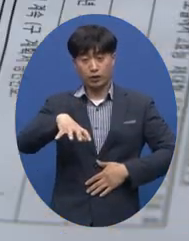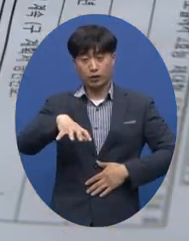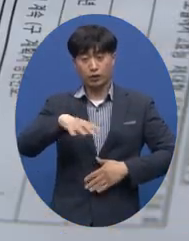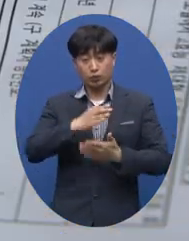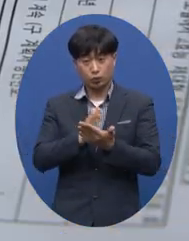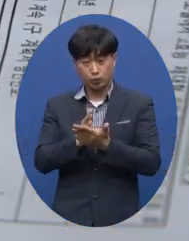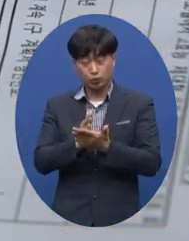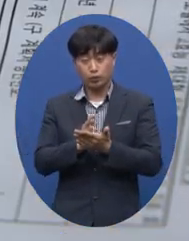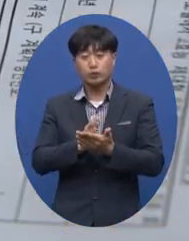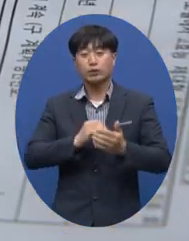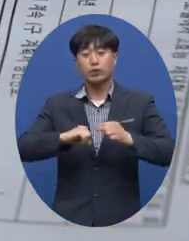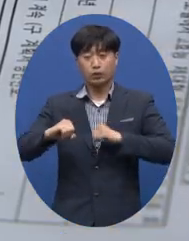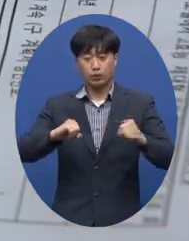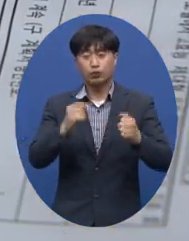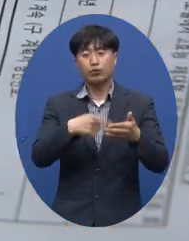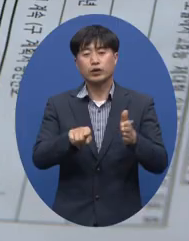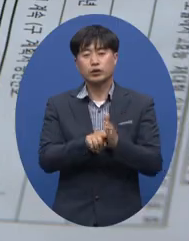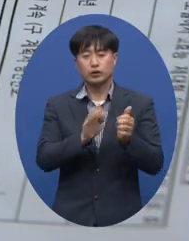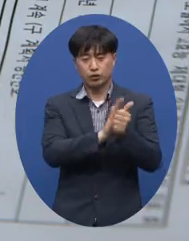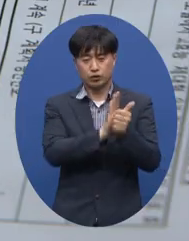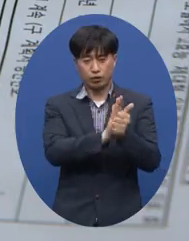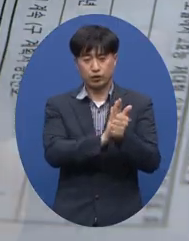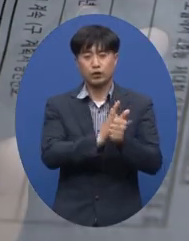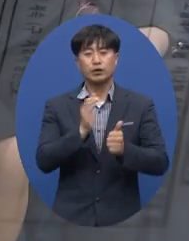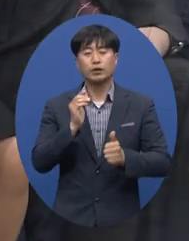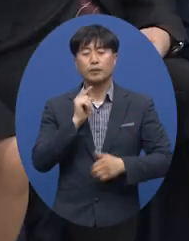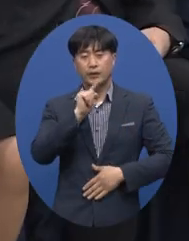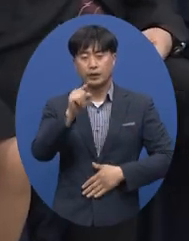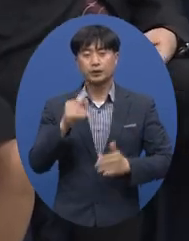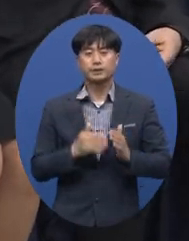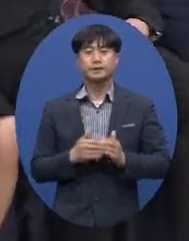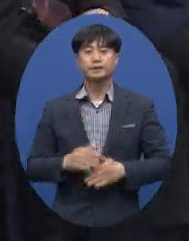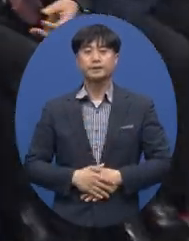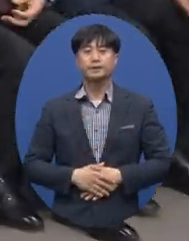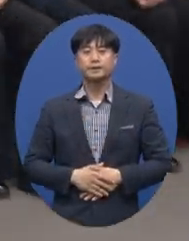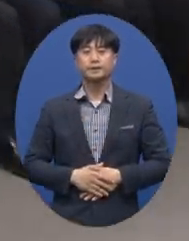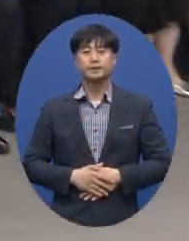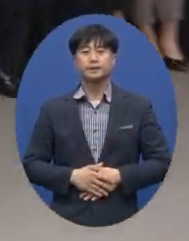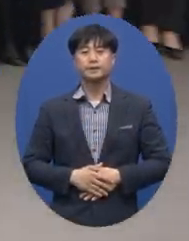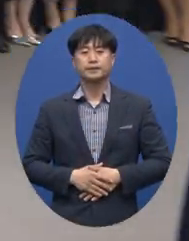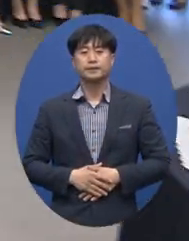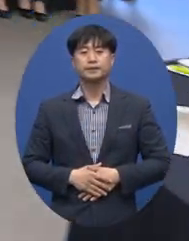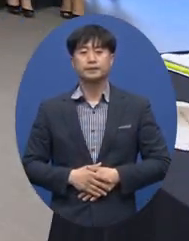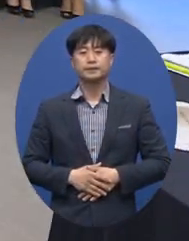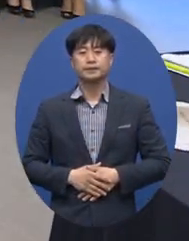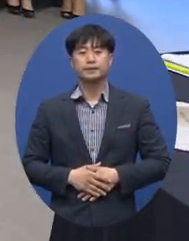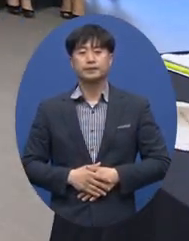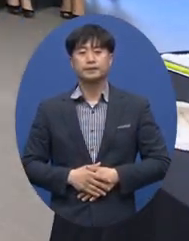있도록 지원을 아끼지 않겠다고 밝혔습니다. 경기지TV 한선지입니다.